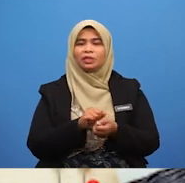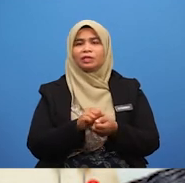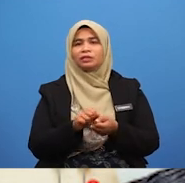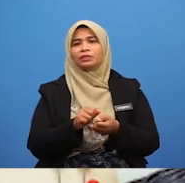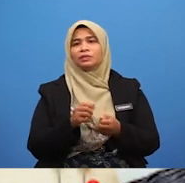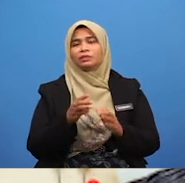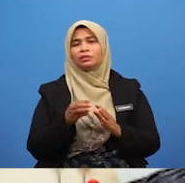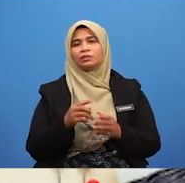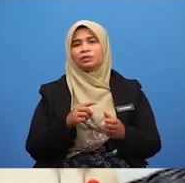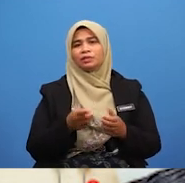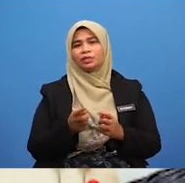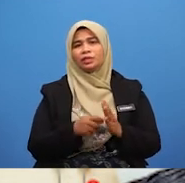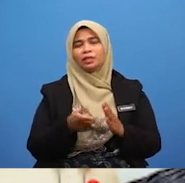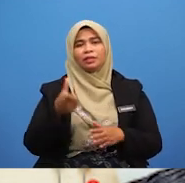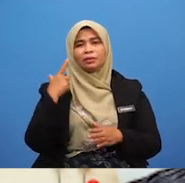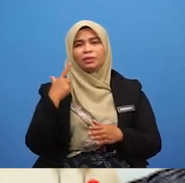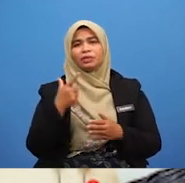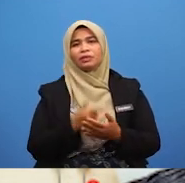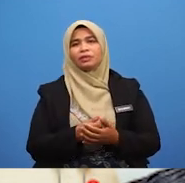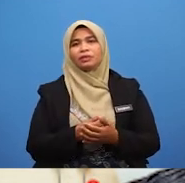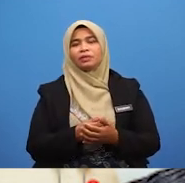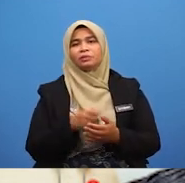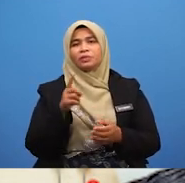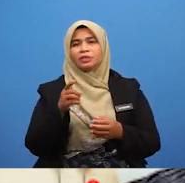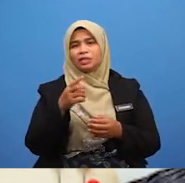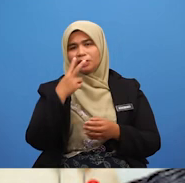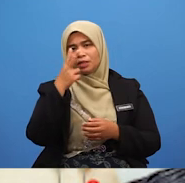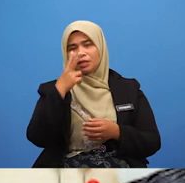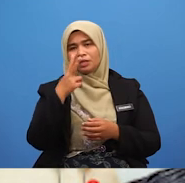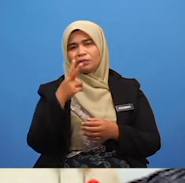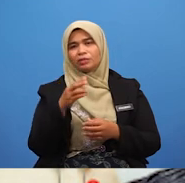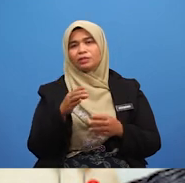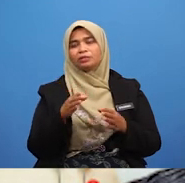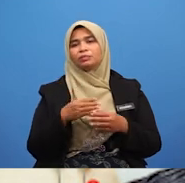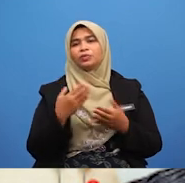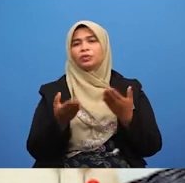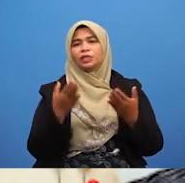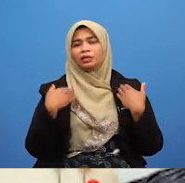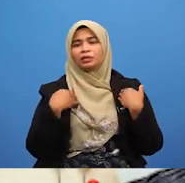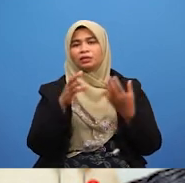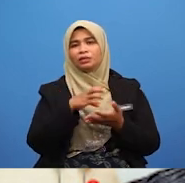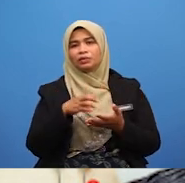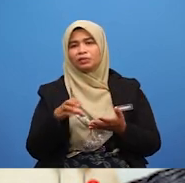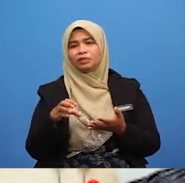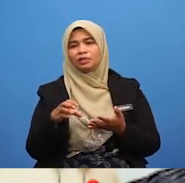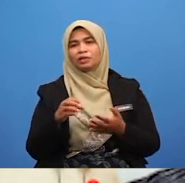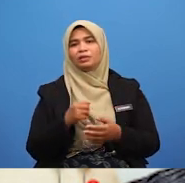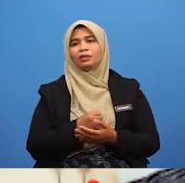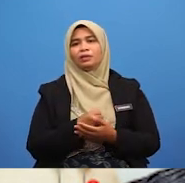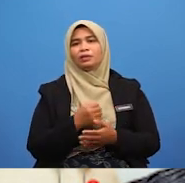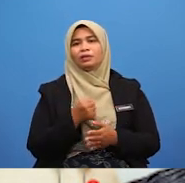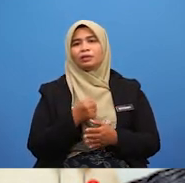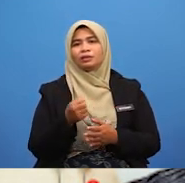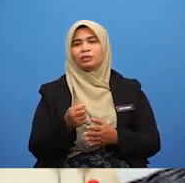dahulu. Pelajar juga perlu memeriksa kecacatan fabrik dan pastikan corak fabrik yang digunakan